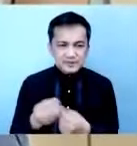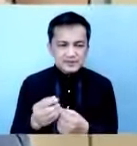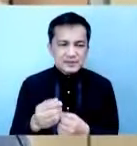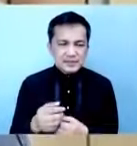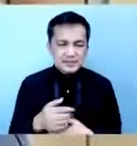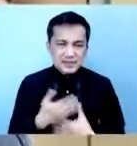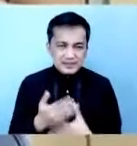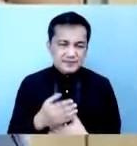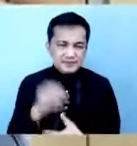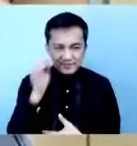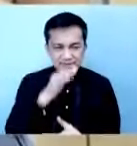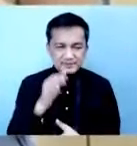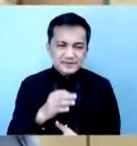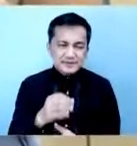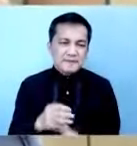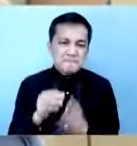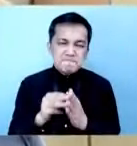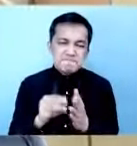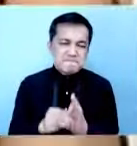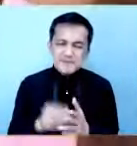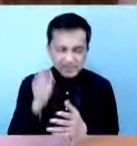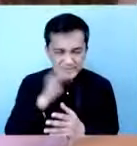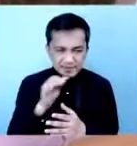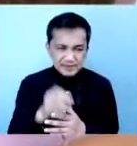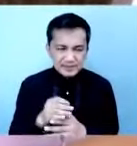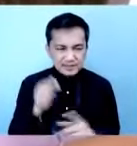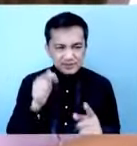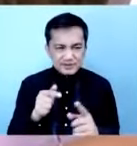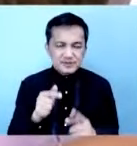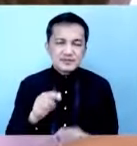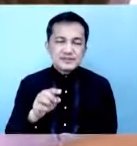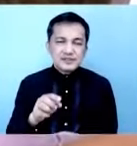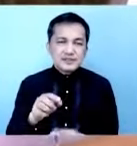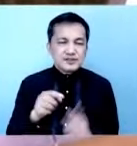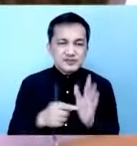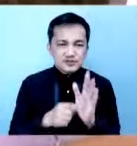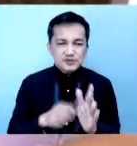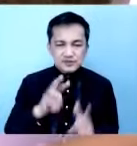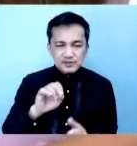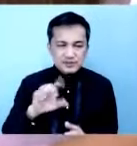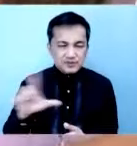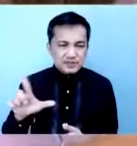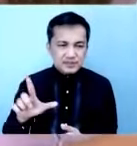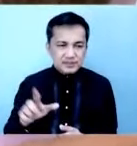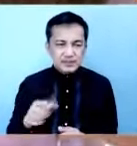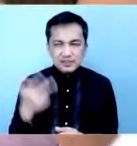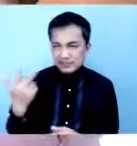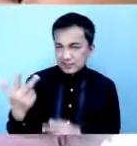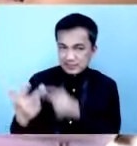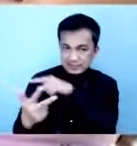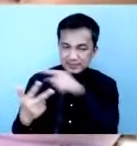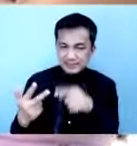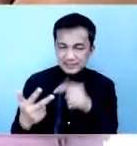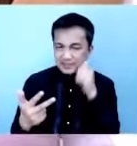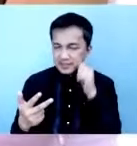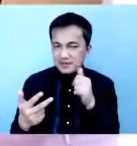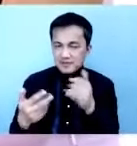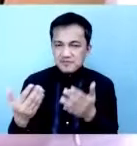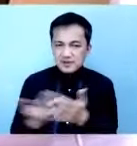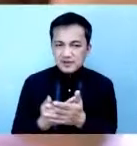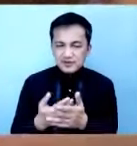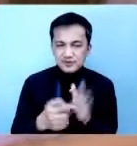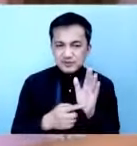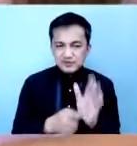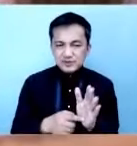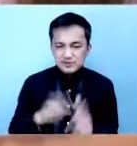milyong-milyong Pilipino. And yun naman din talaga ang goal ng show ni Kuya Will. Abangan ang unang tatlong win girls sa bagong pasabog na show ni Kuya